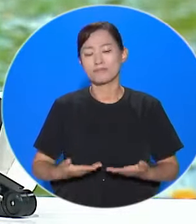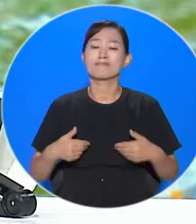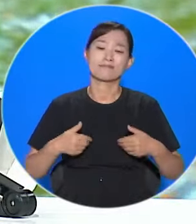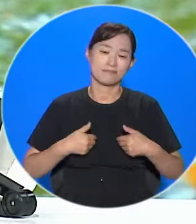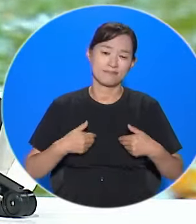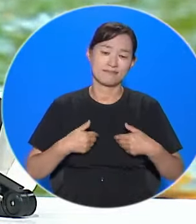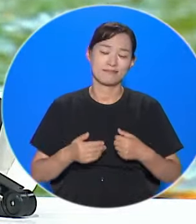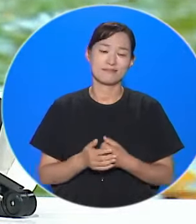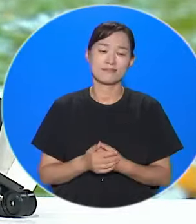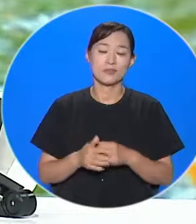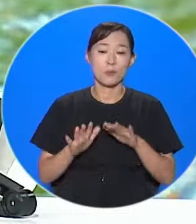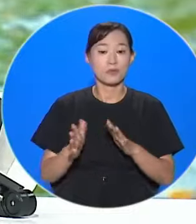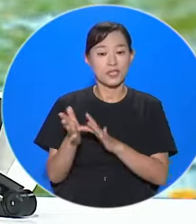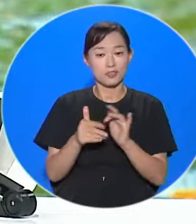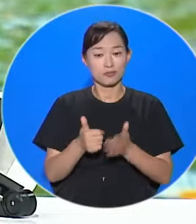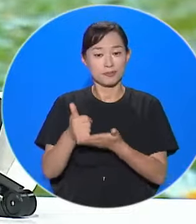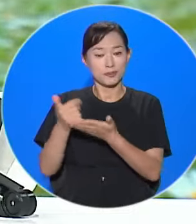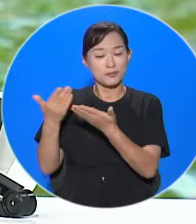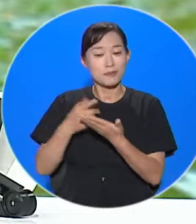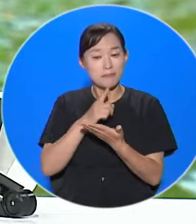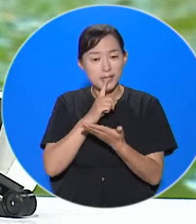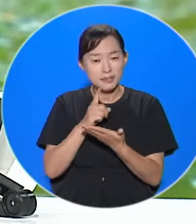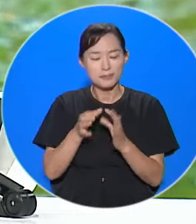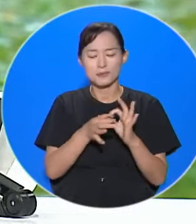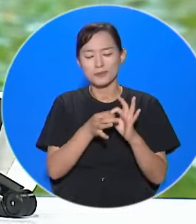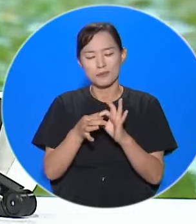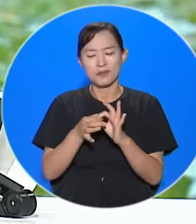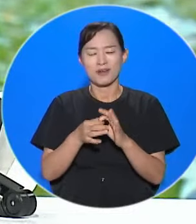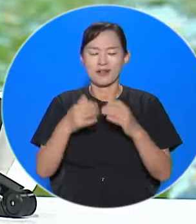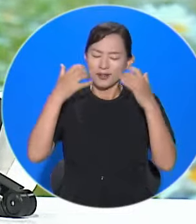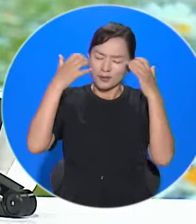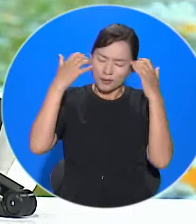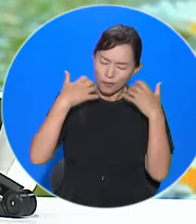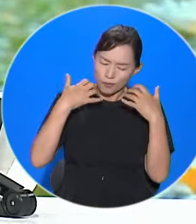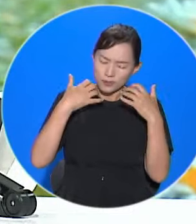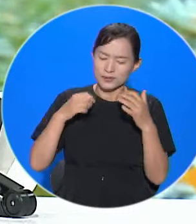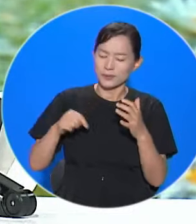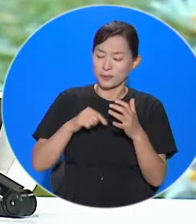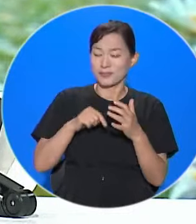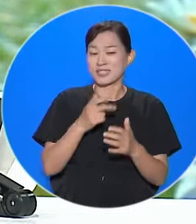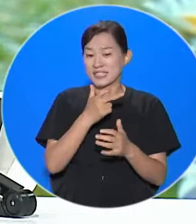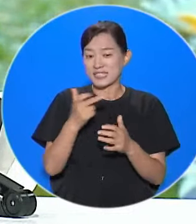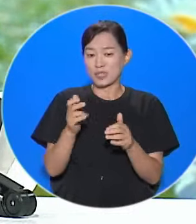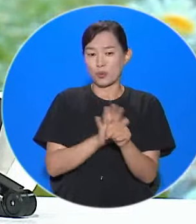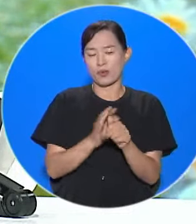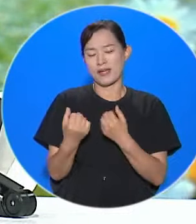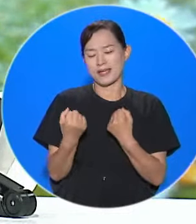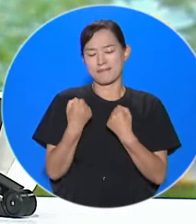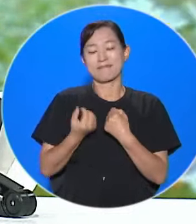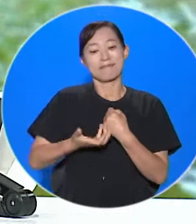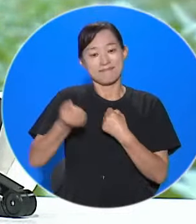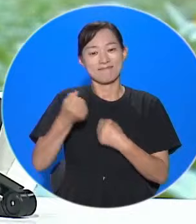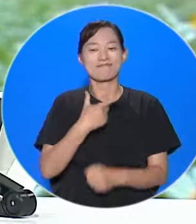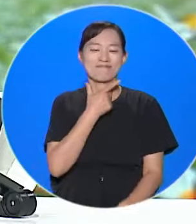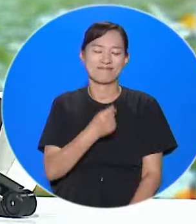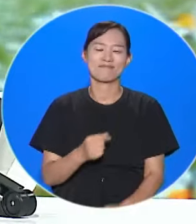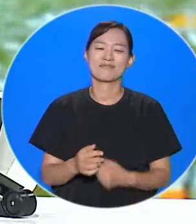합니다. 오늘 예수님께서 주시는 말씀을 통해 무더위 속에서도 큰 위로와 힘을 얻으시기를